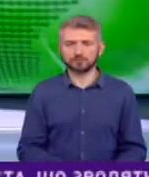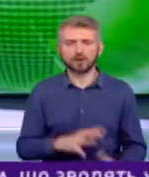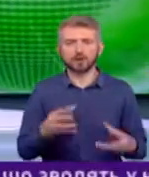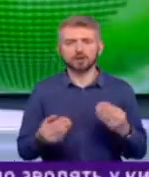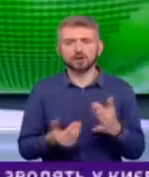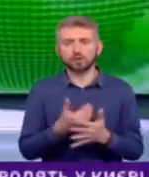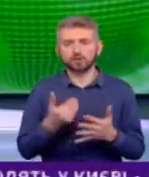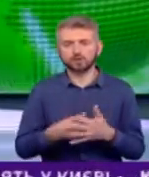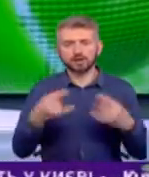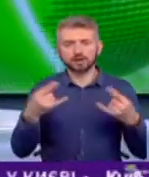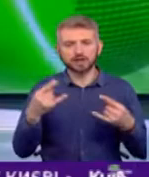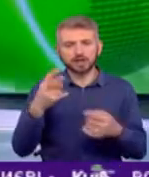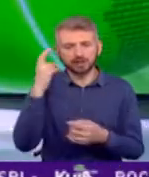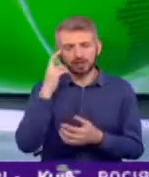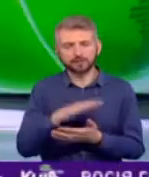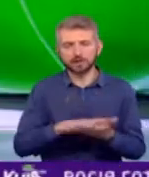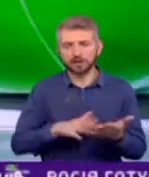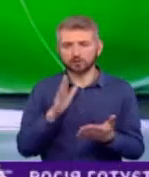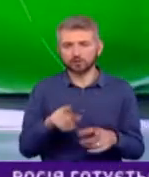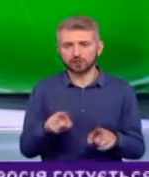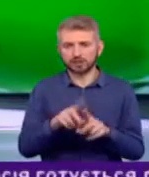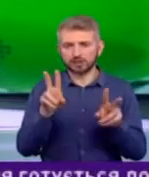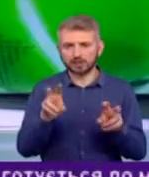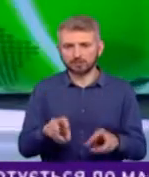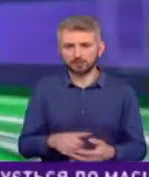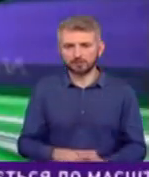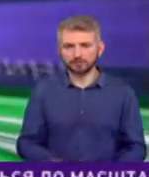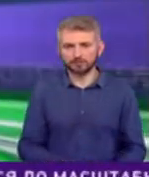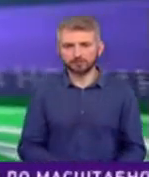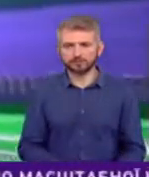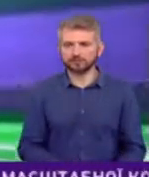Отже, новини на телеканалі «Київ». Далі випуску про таке.